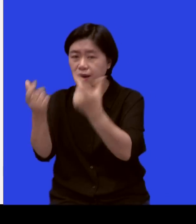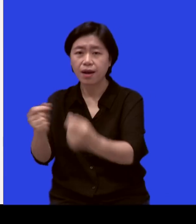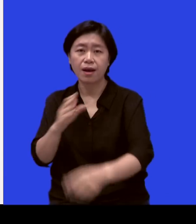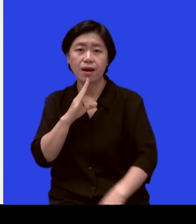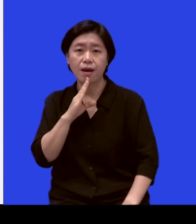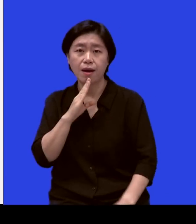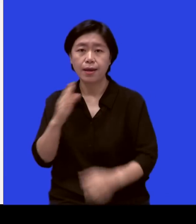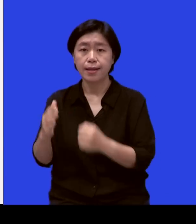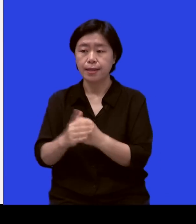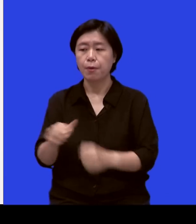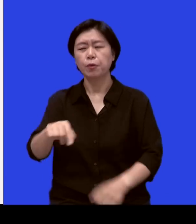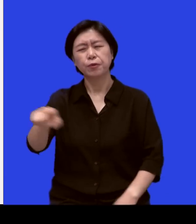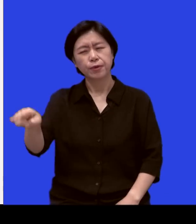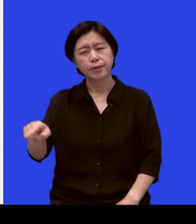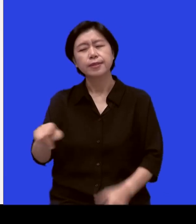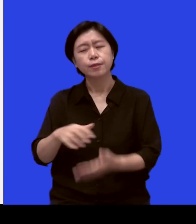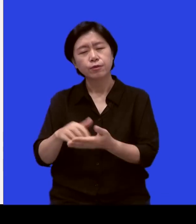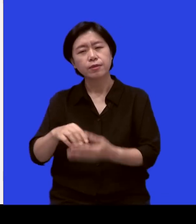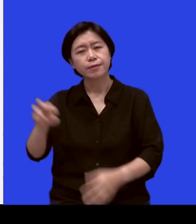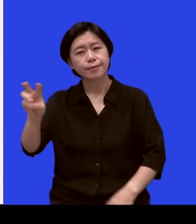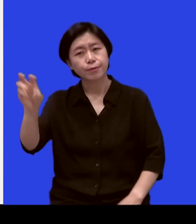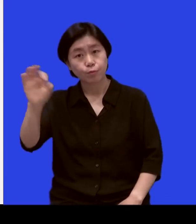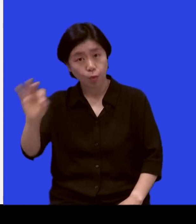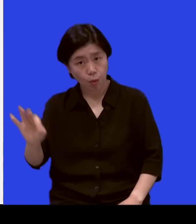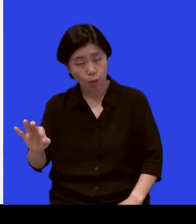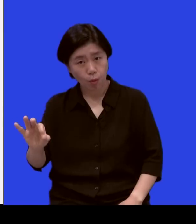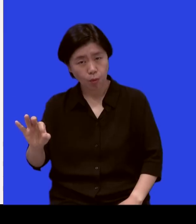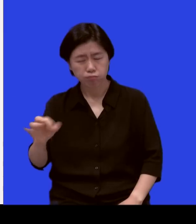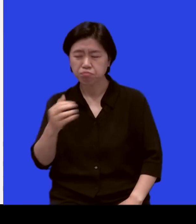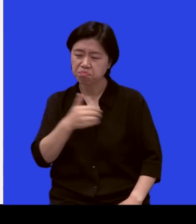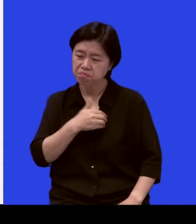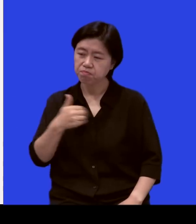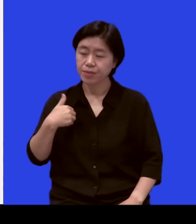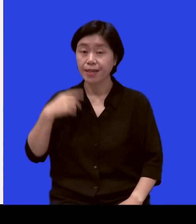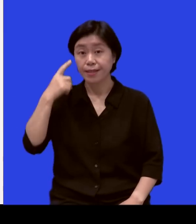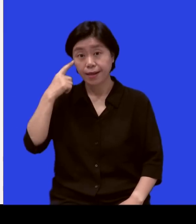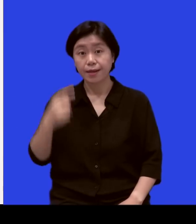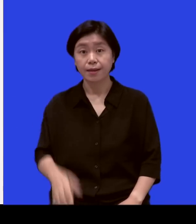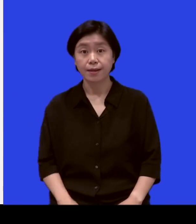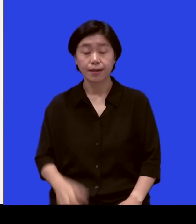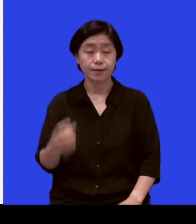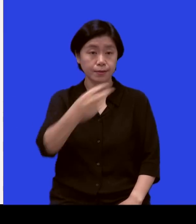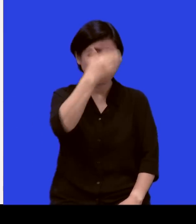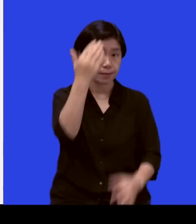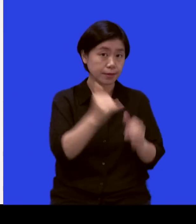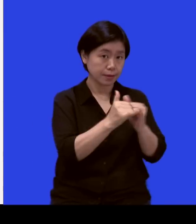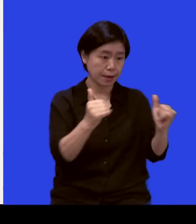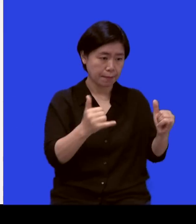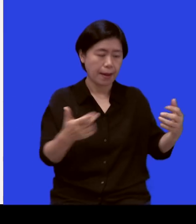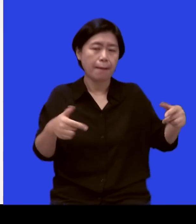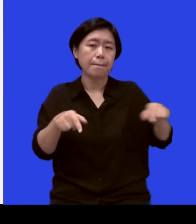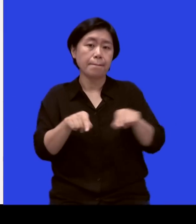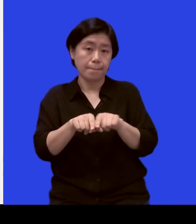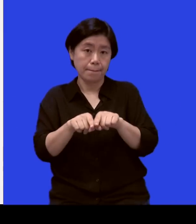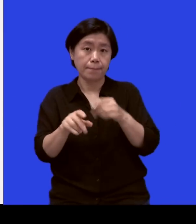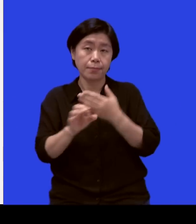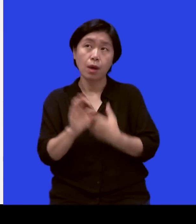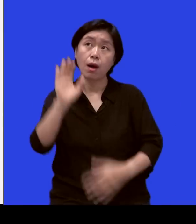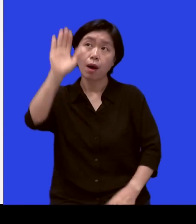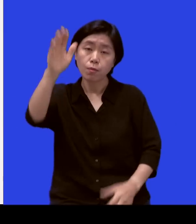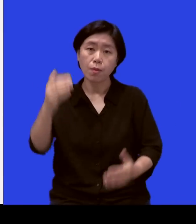이분들은 30% 정도. 그리고 또 하나는 청년들이 참여해야 되겠다. 청년들이 들어와야 공동체가 미래지향적으로